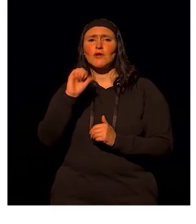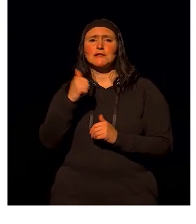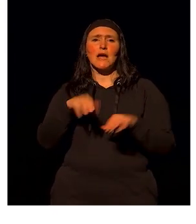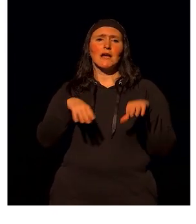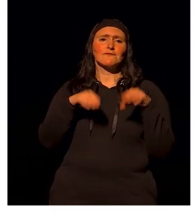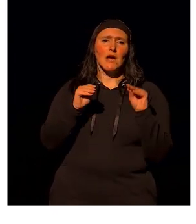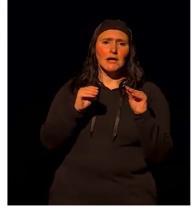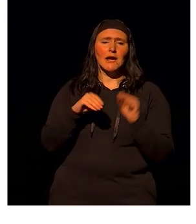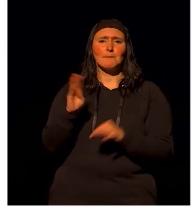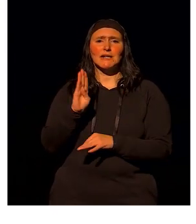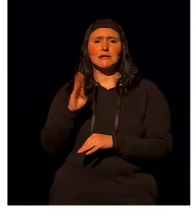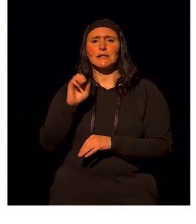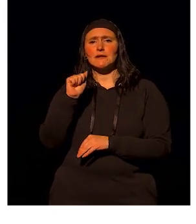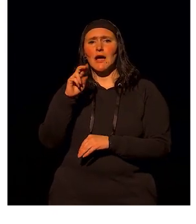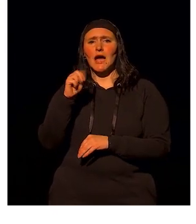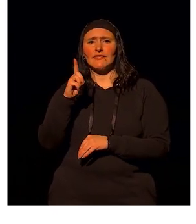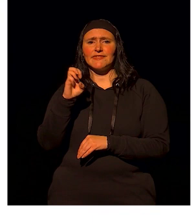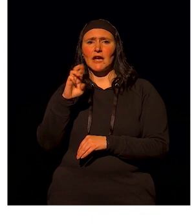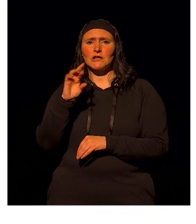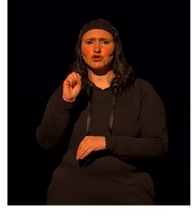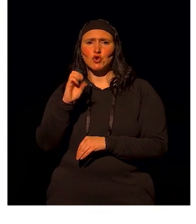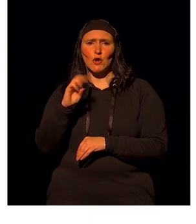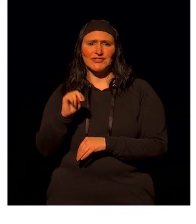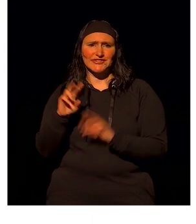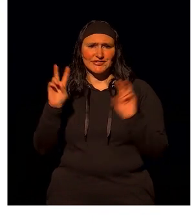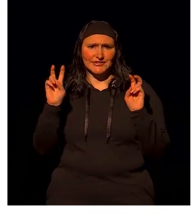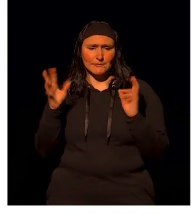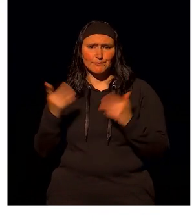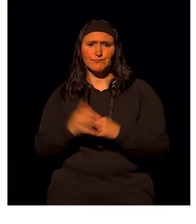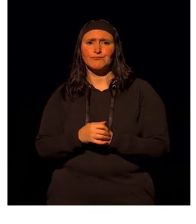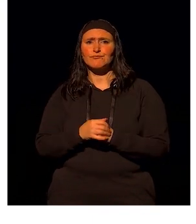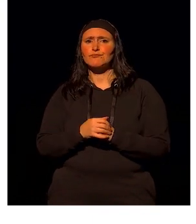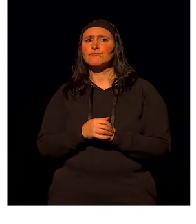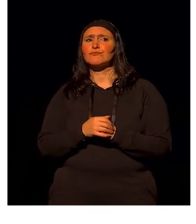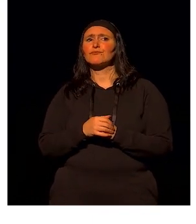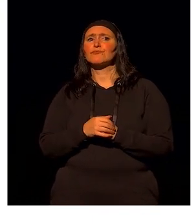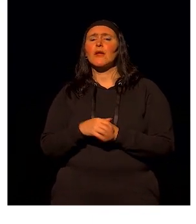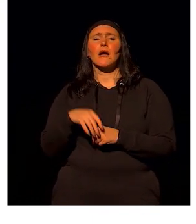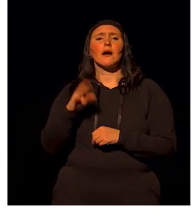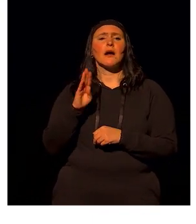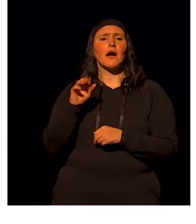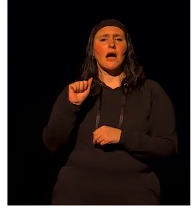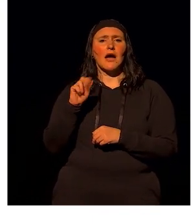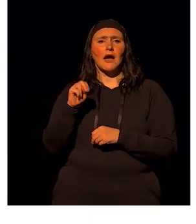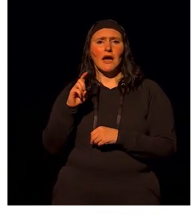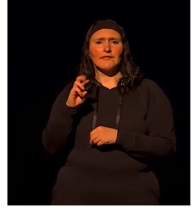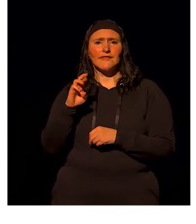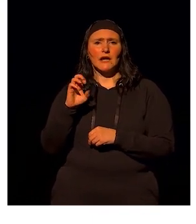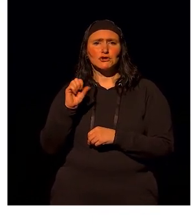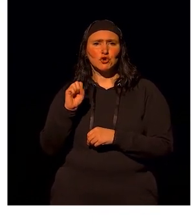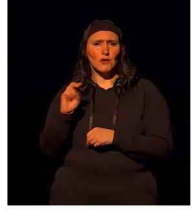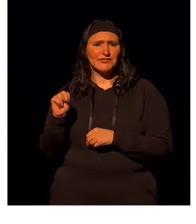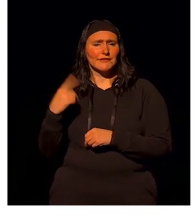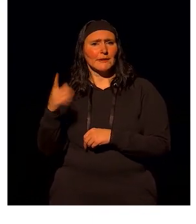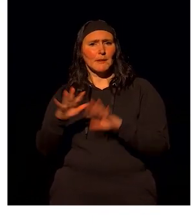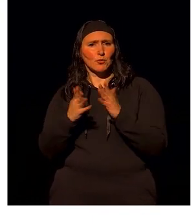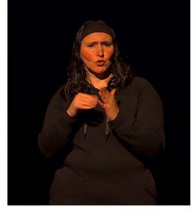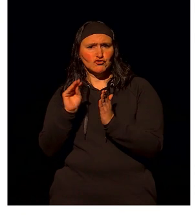Benedict Anderson beginnen. Hatte der nicht recht? Benedict Anderson schreibt ein Buch